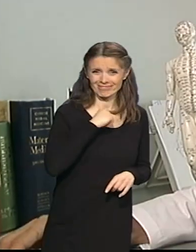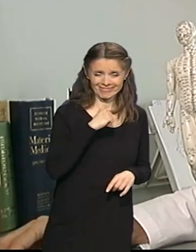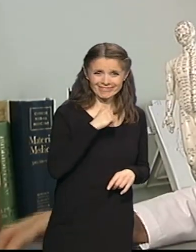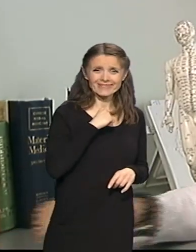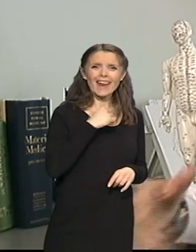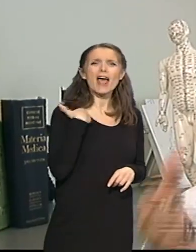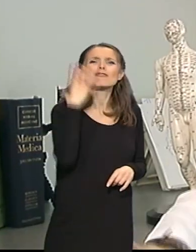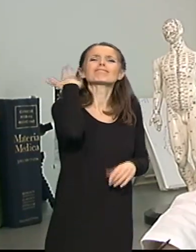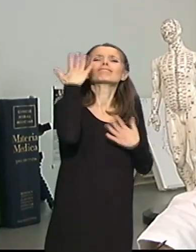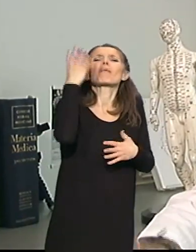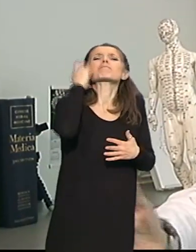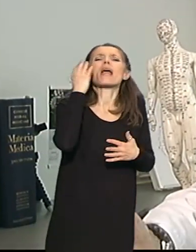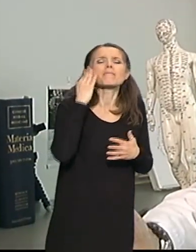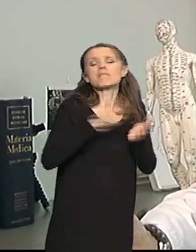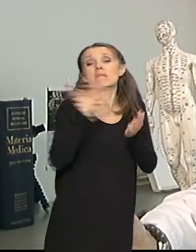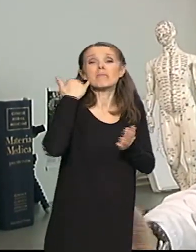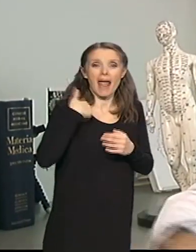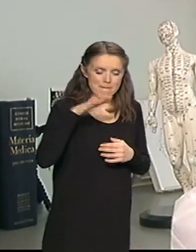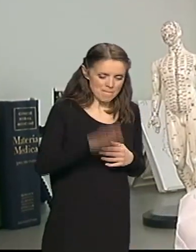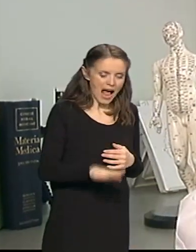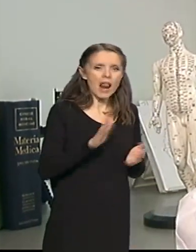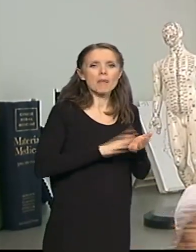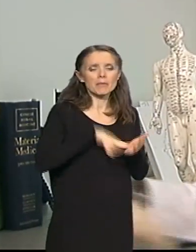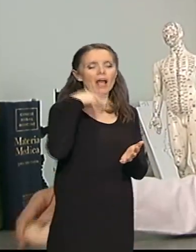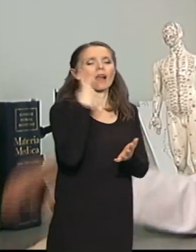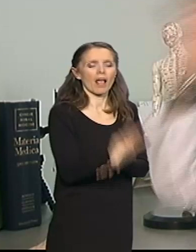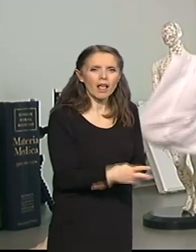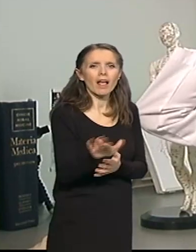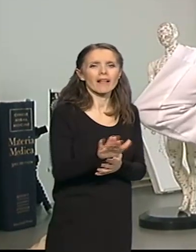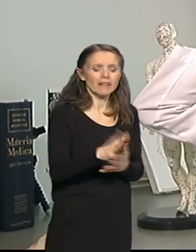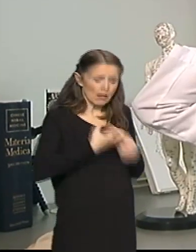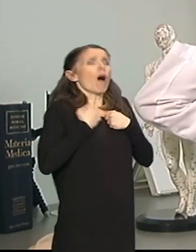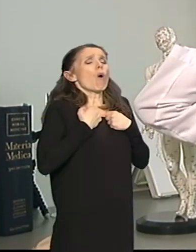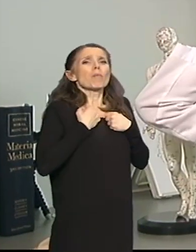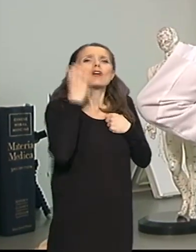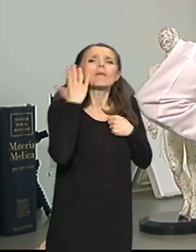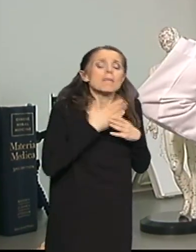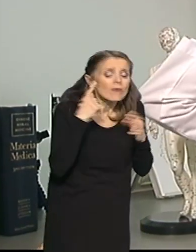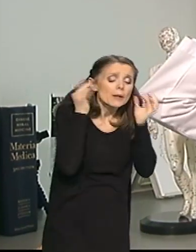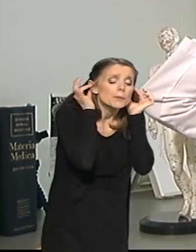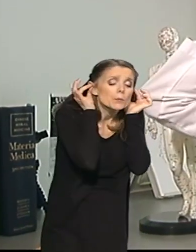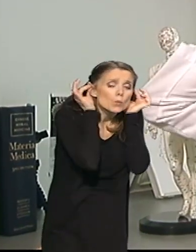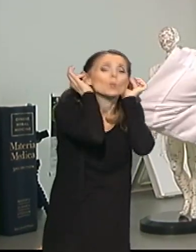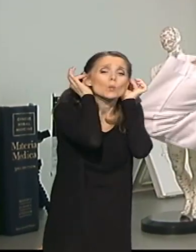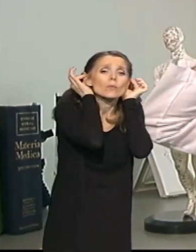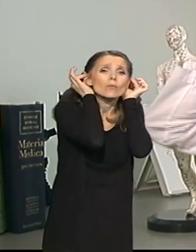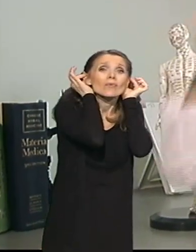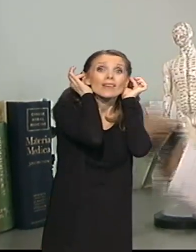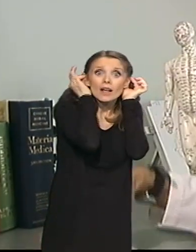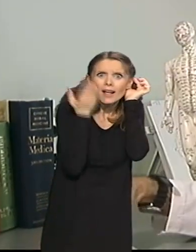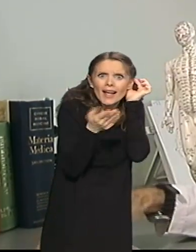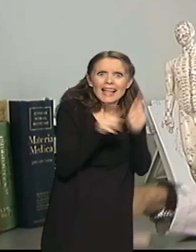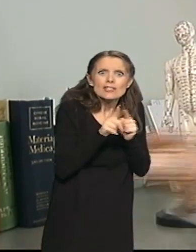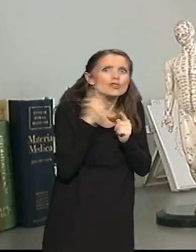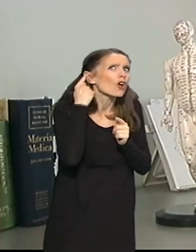mali, pa dete padne pa se uplaši, oni ga uhvate za uši i kažu i povuku mu to. A to je isto to što